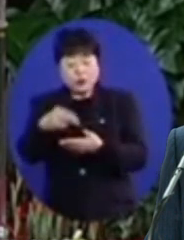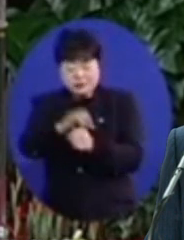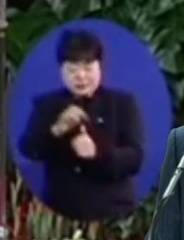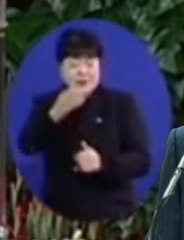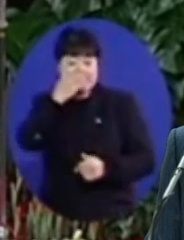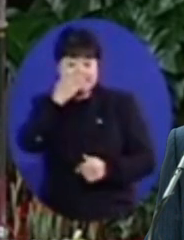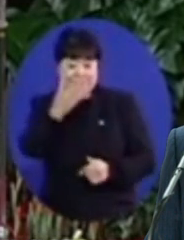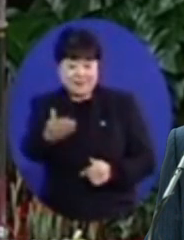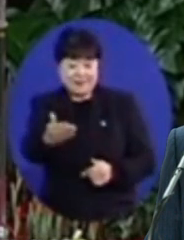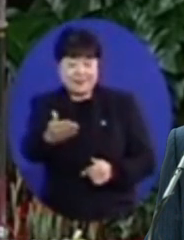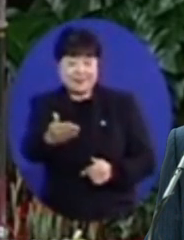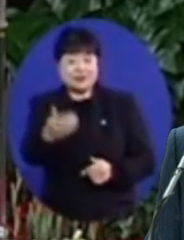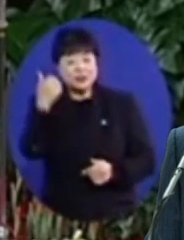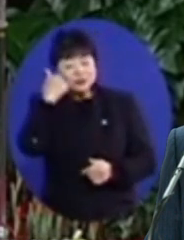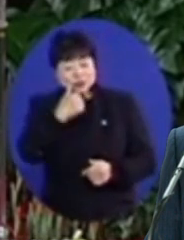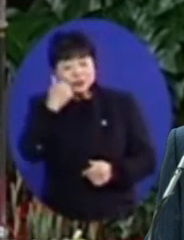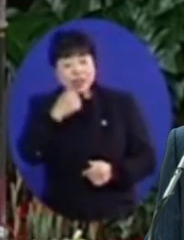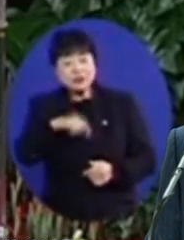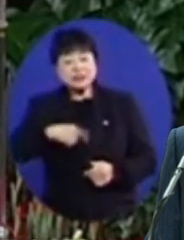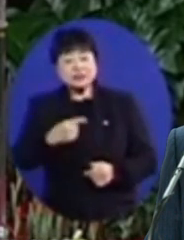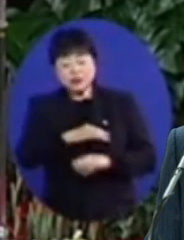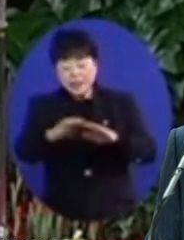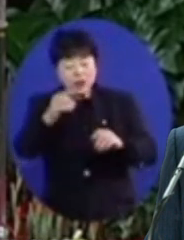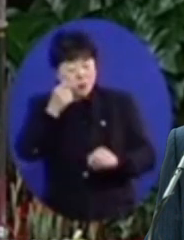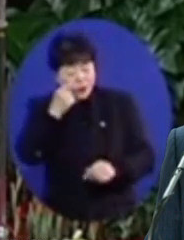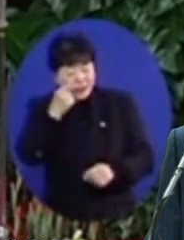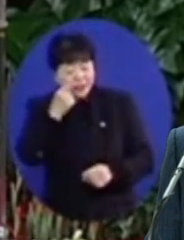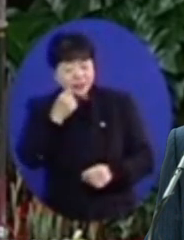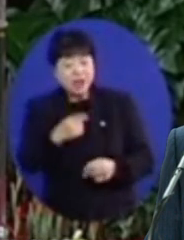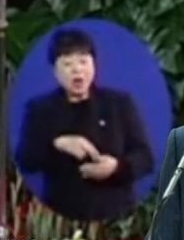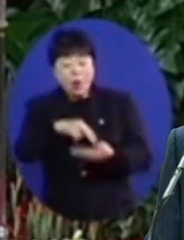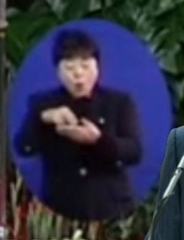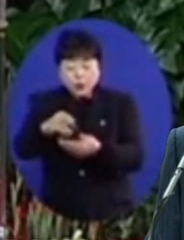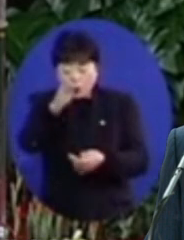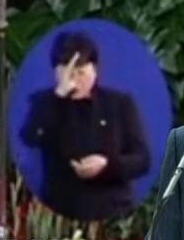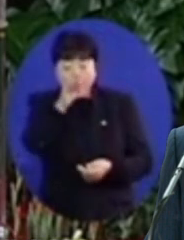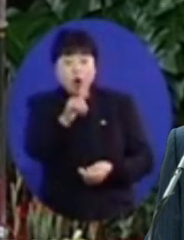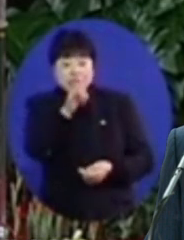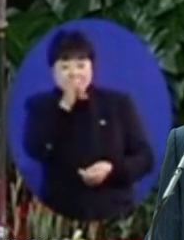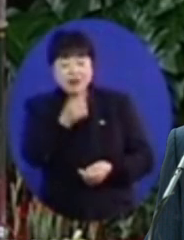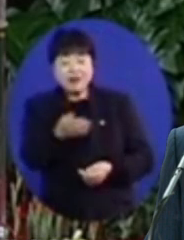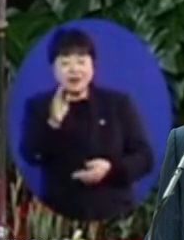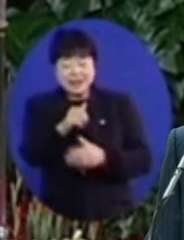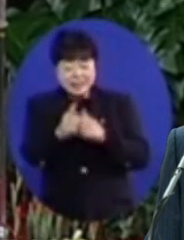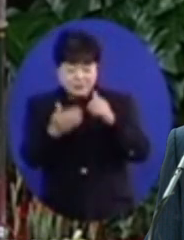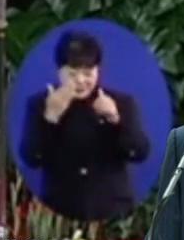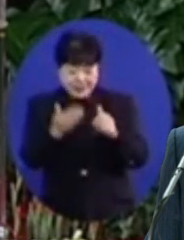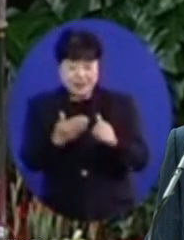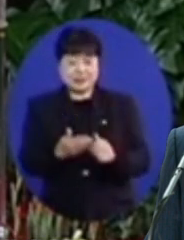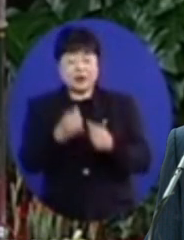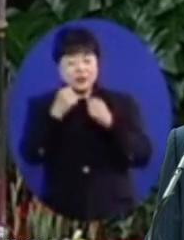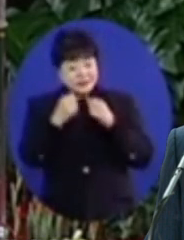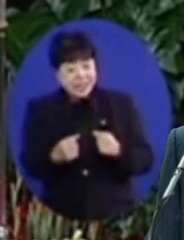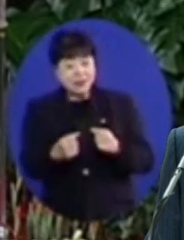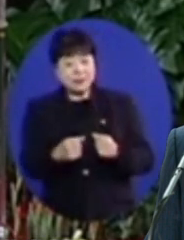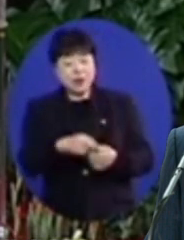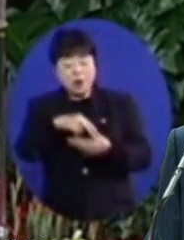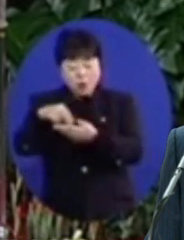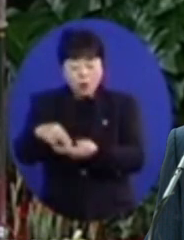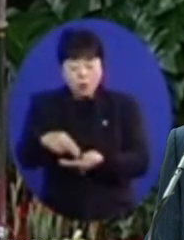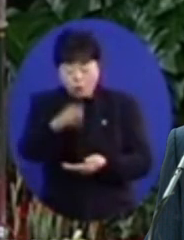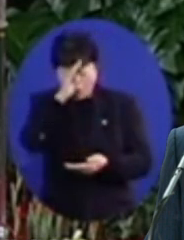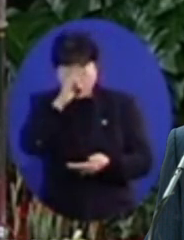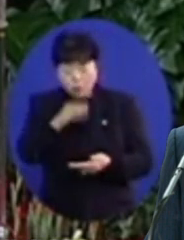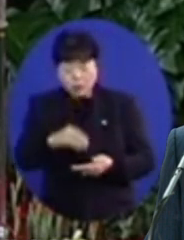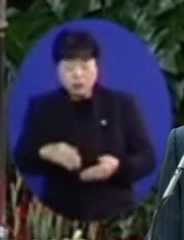벗어날 수 있는 것이니 우리는 누구나 우리 스스로 해결하지 못하는 고독의 병을 갖고 있습니다 그러나 하나님께서는 우리의 삶이 고독